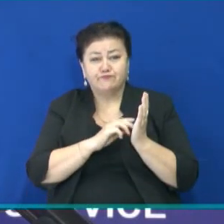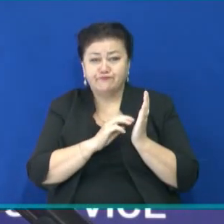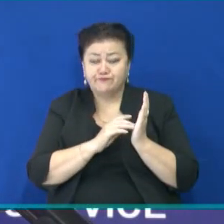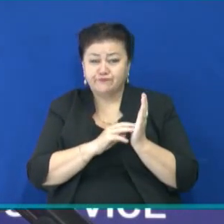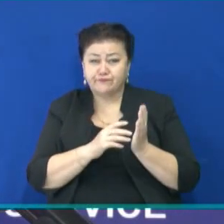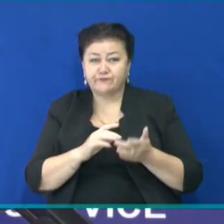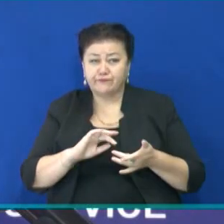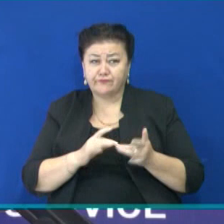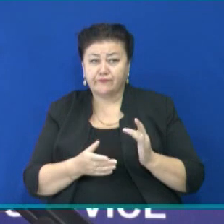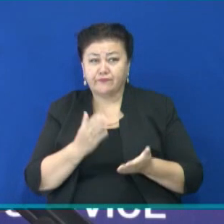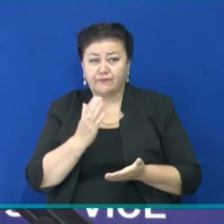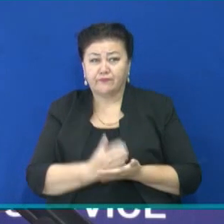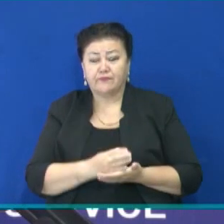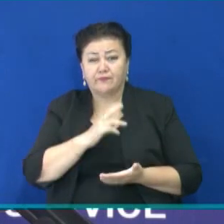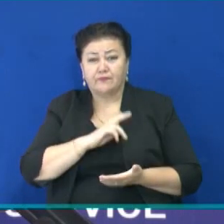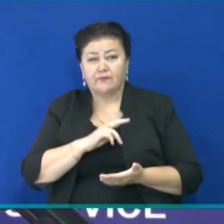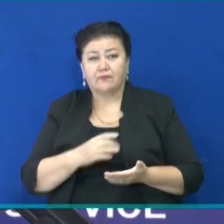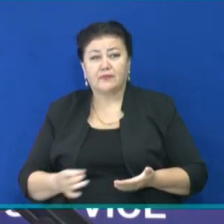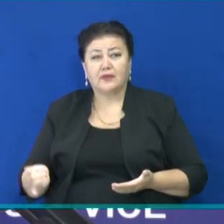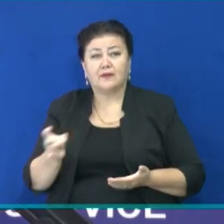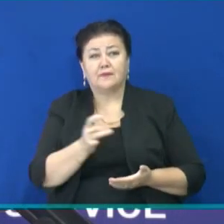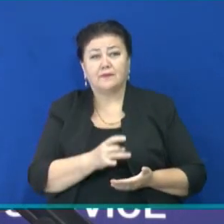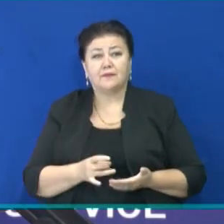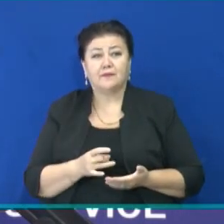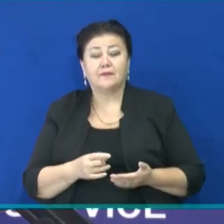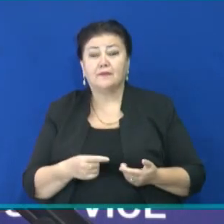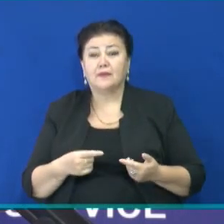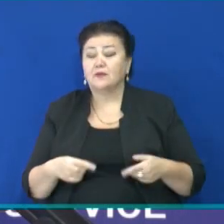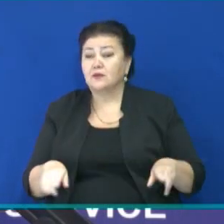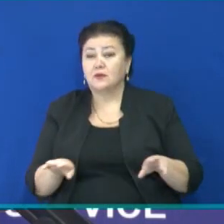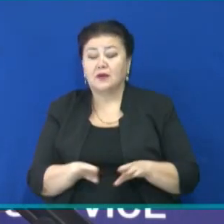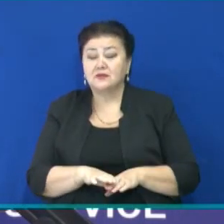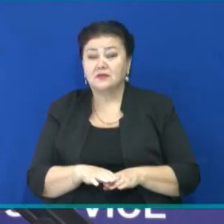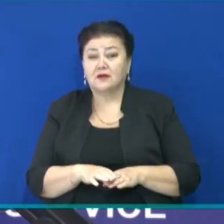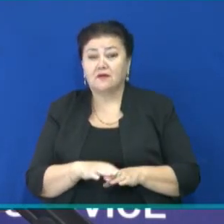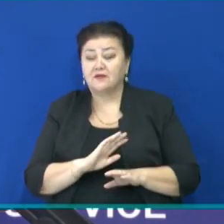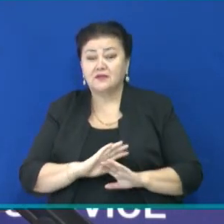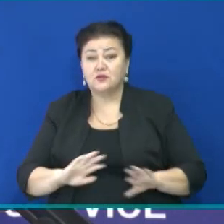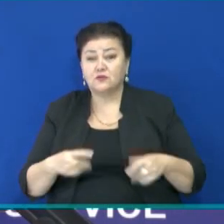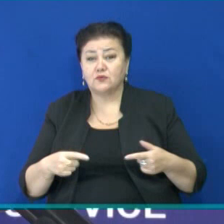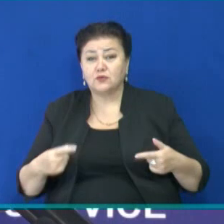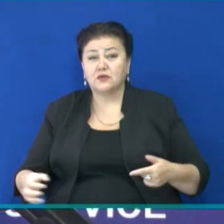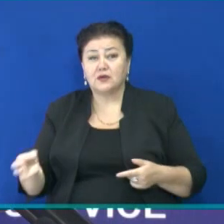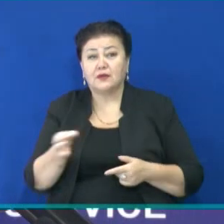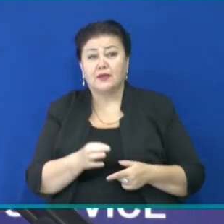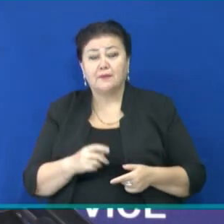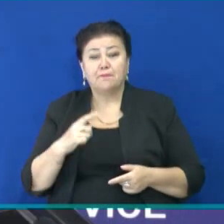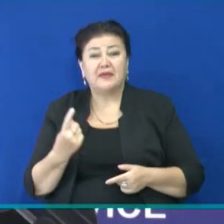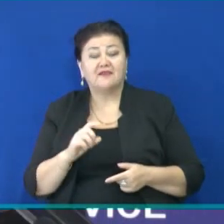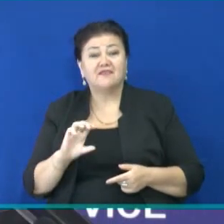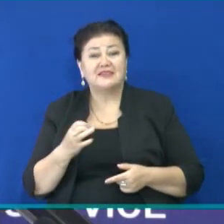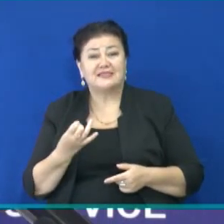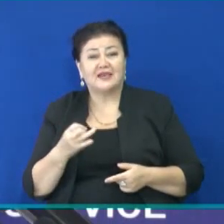іске қосылды. Ол сайт біздің республика бойынша ешқандай өңірде жоқ деп айтқым келеді. Біздегі алғашқы сайттардың бірі, сондықтан